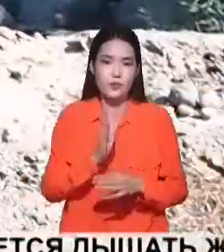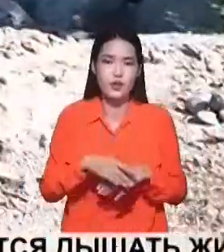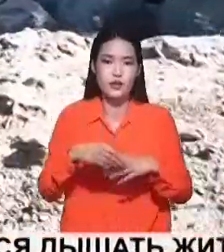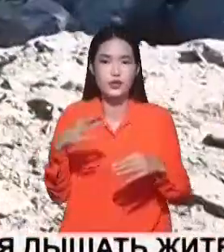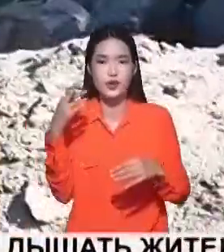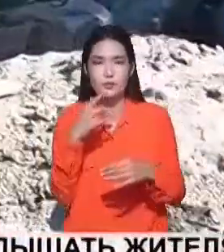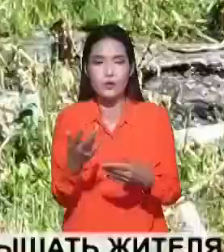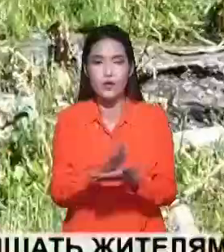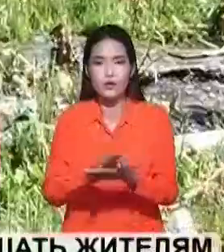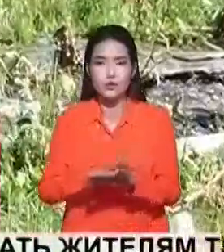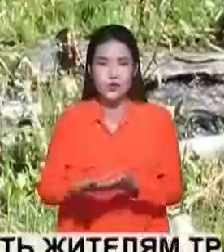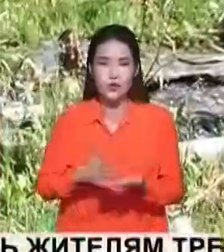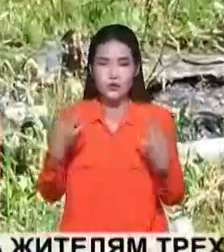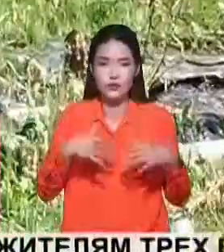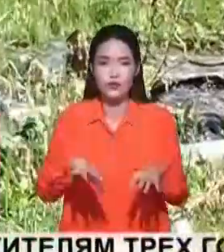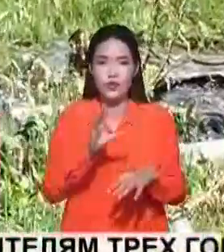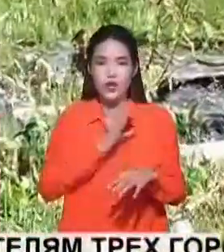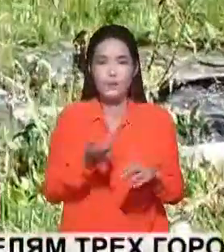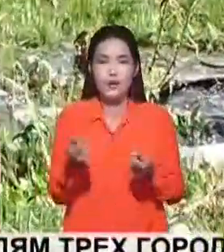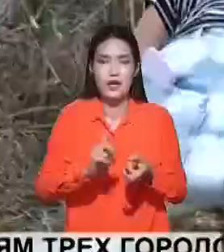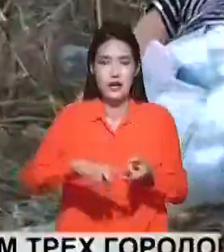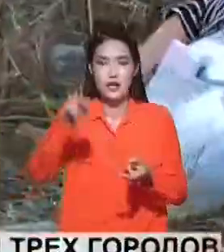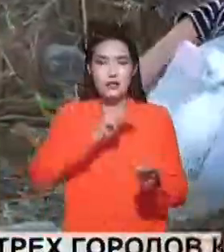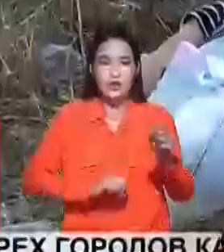и работников учреждений. Главная цель санитарных работ –